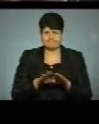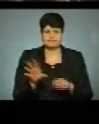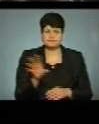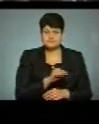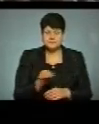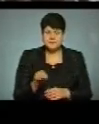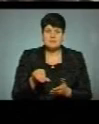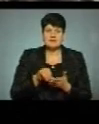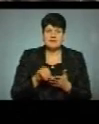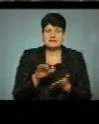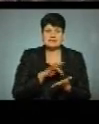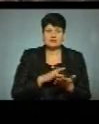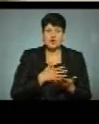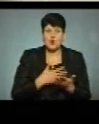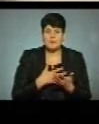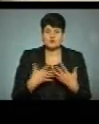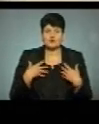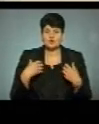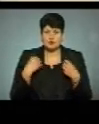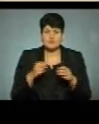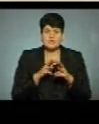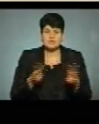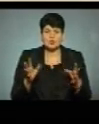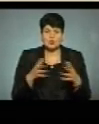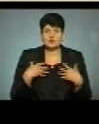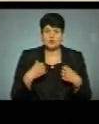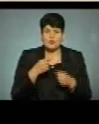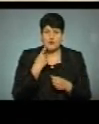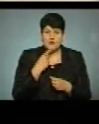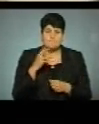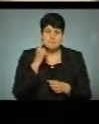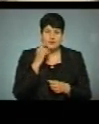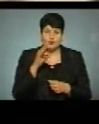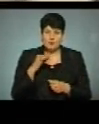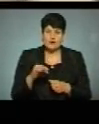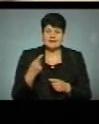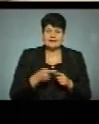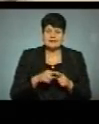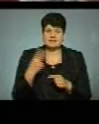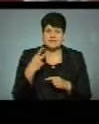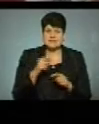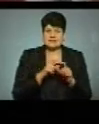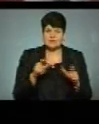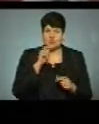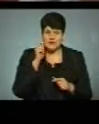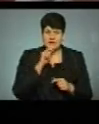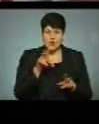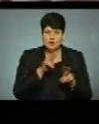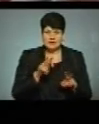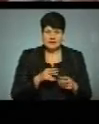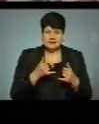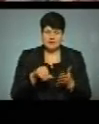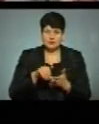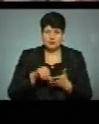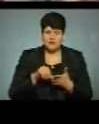Представник Центру громадського здоров'я Міністерства охорони здоров'я України Роман Колесник каже, Медобори – один із 20 закладів України, які розглядають для